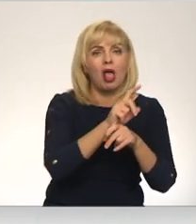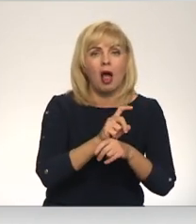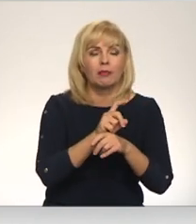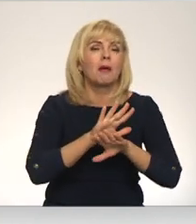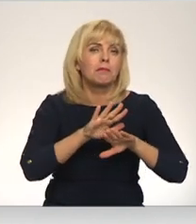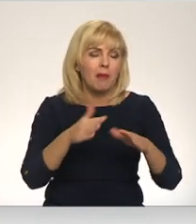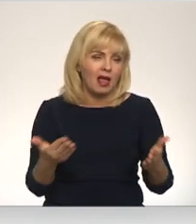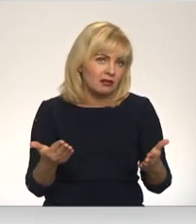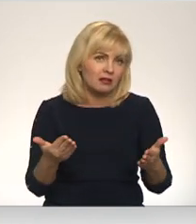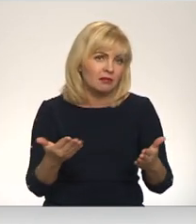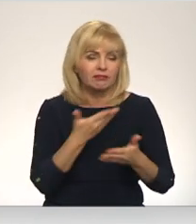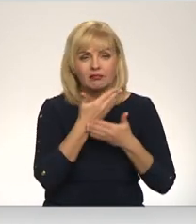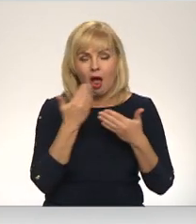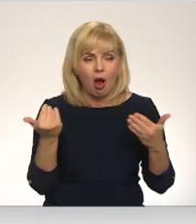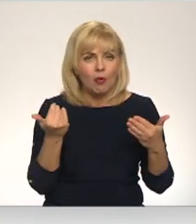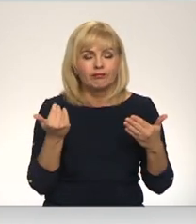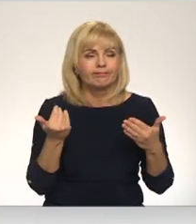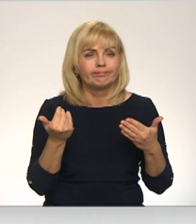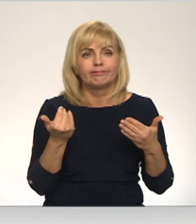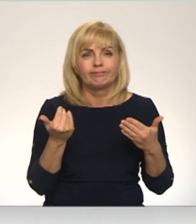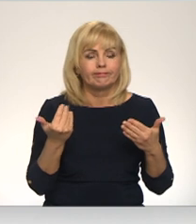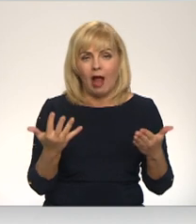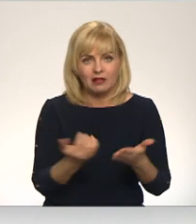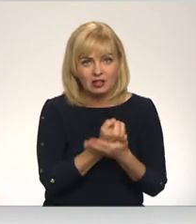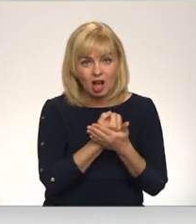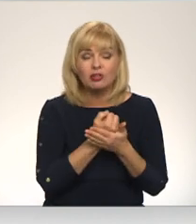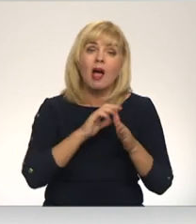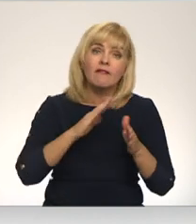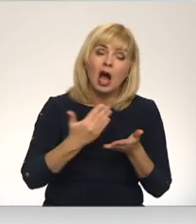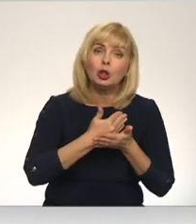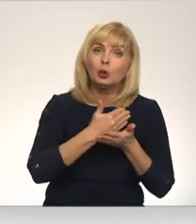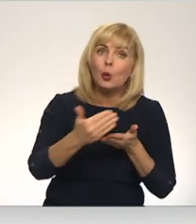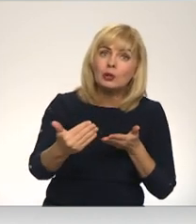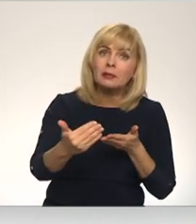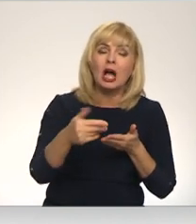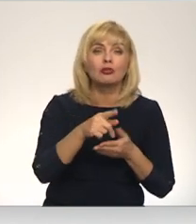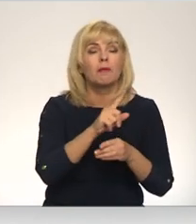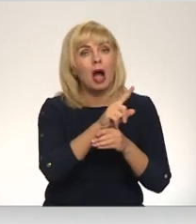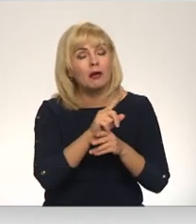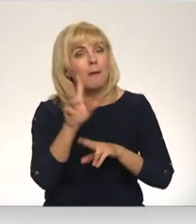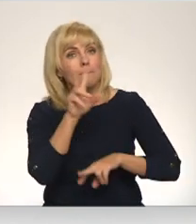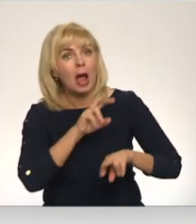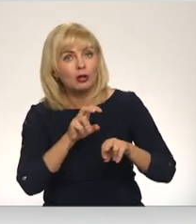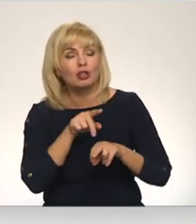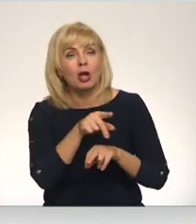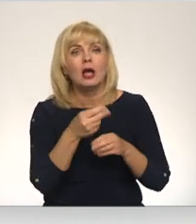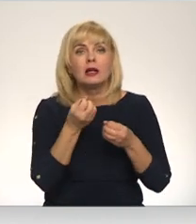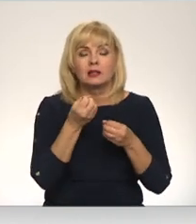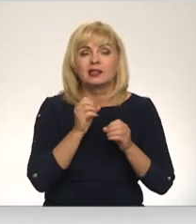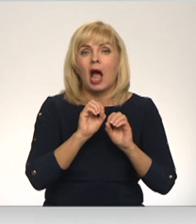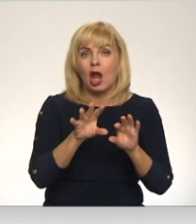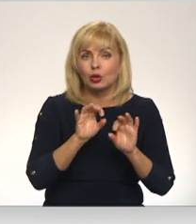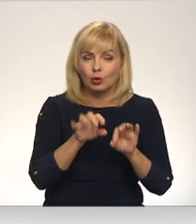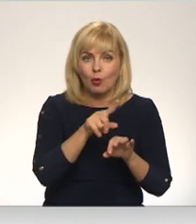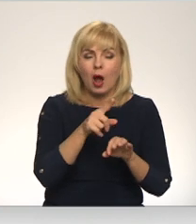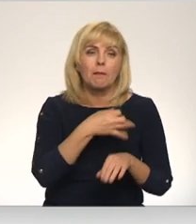diemžēl, tas ir nav bijis sekmīgs. Vai turpināsies šī Lielgabala vēl meklēšana, to skaidros